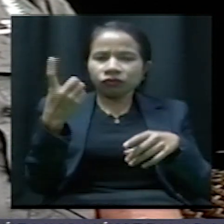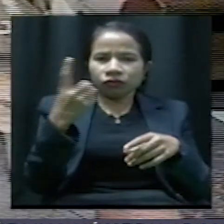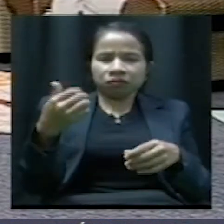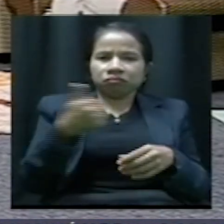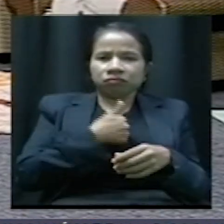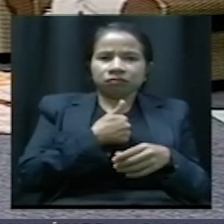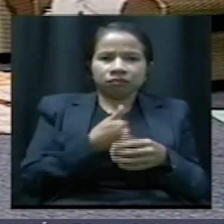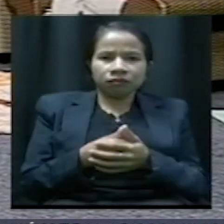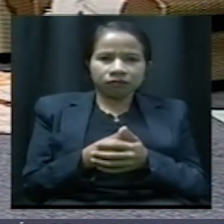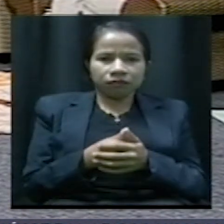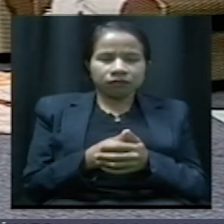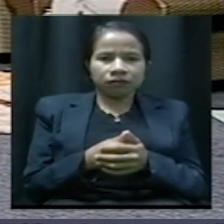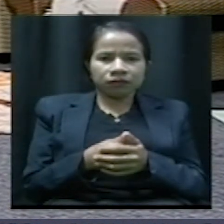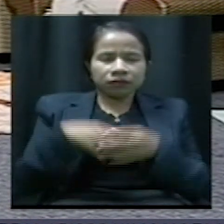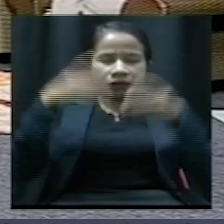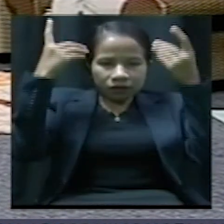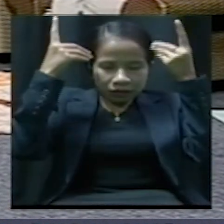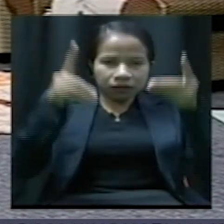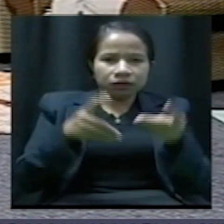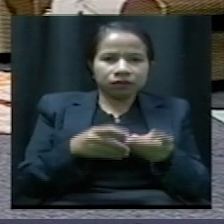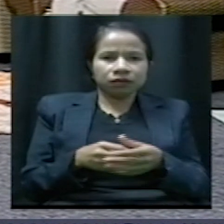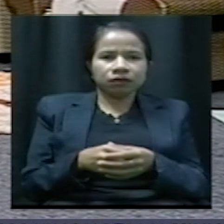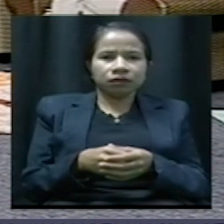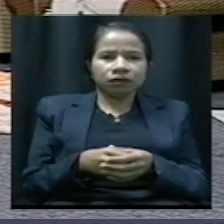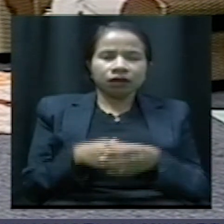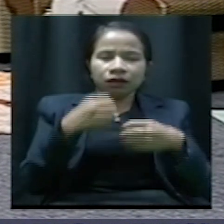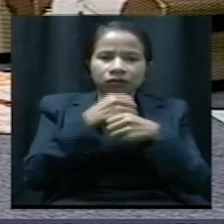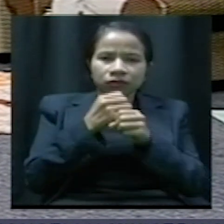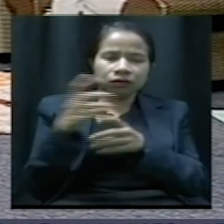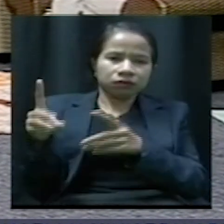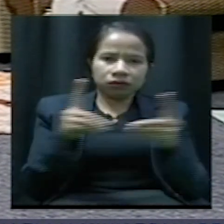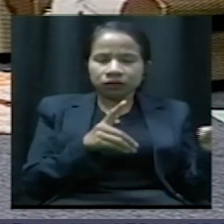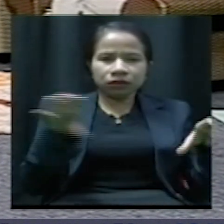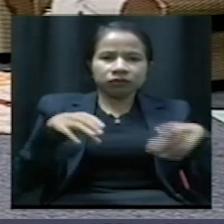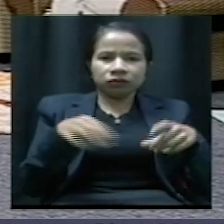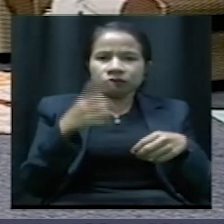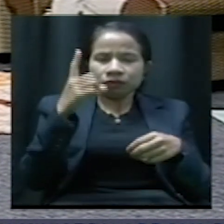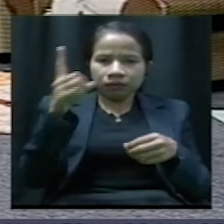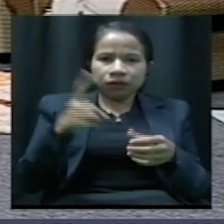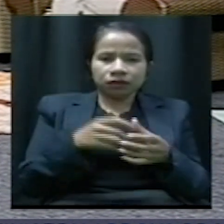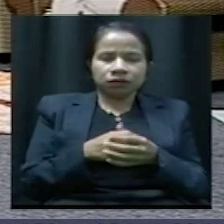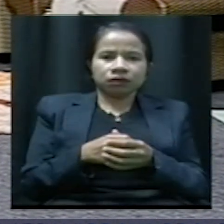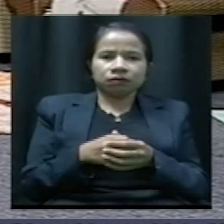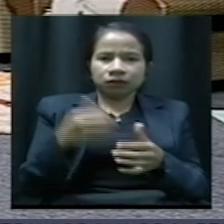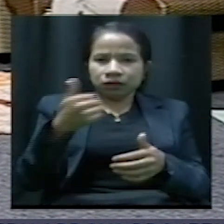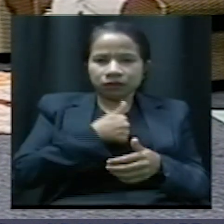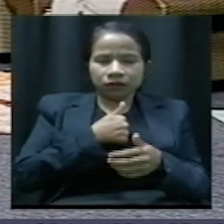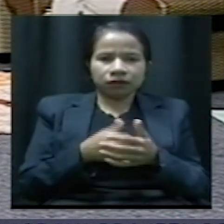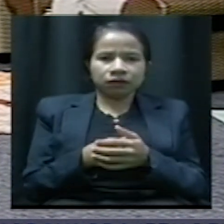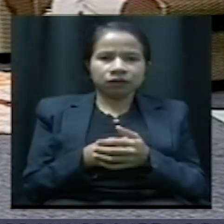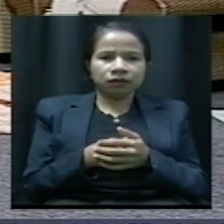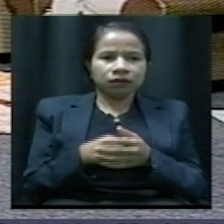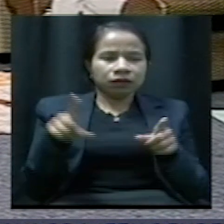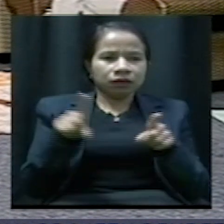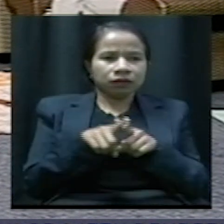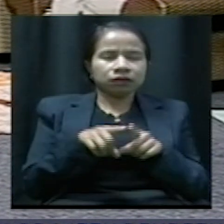karik sirah usi produktifu ma sirah desir peratu preferali sivisu ba sirah ne anra si kan saya jemplu ida ami seru grupu fokus grup discussion ami halau